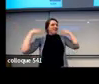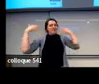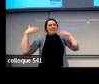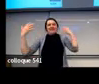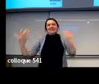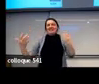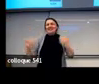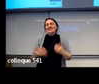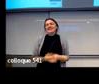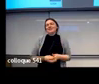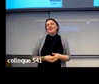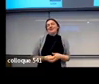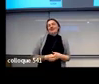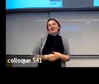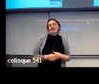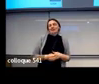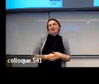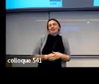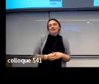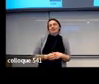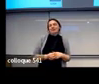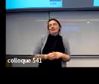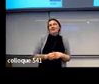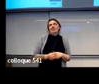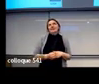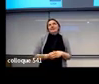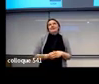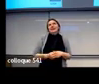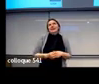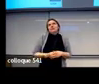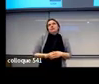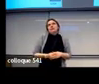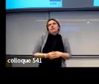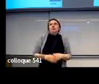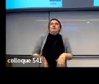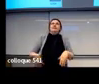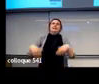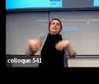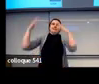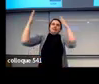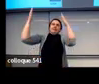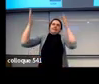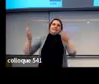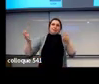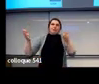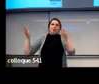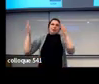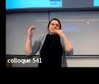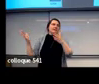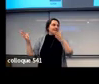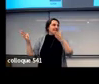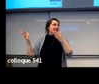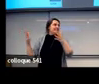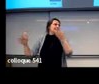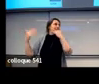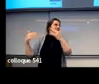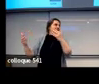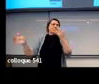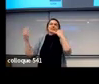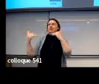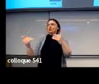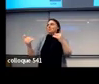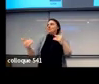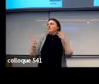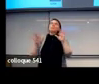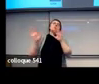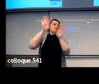anglophone veuille vraiment avancer comme avec nous, mais ça reste que les directives aux auteurs sont en anglais, puis c'est après